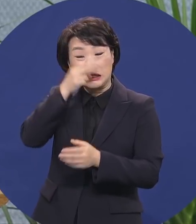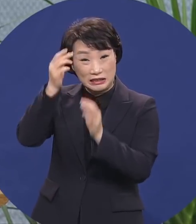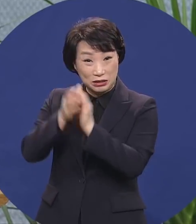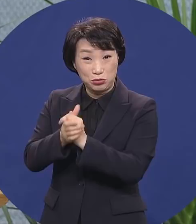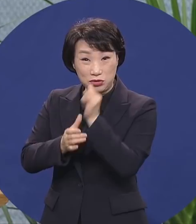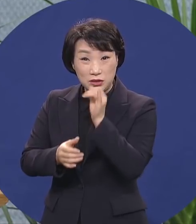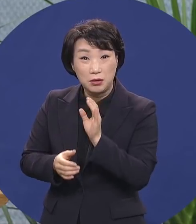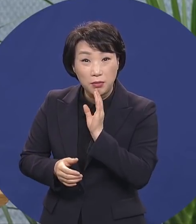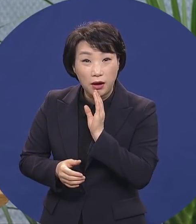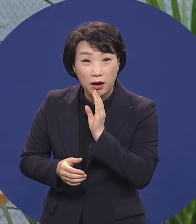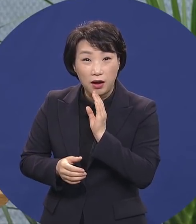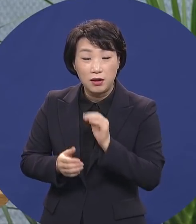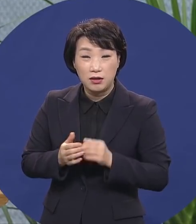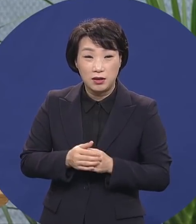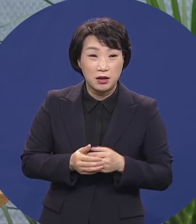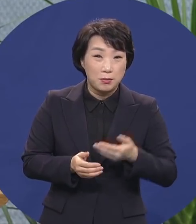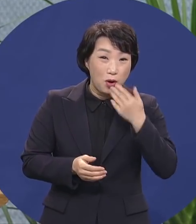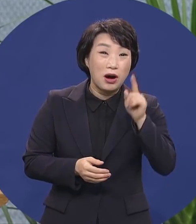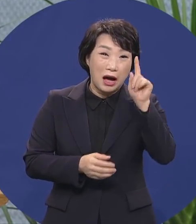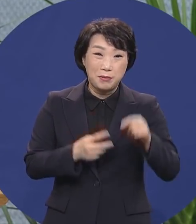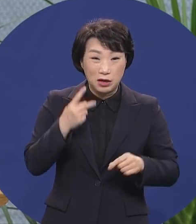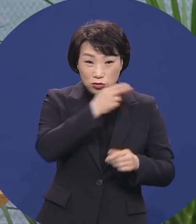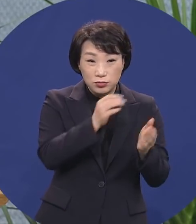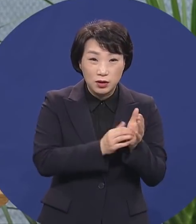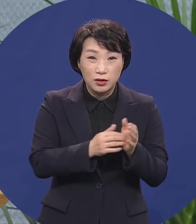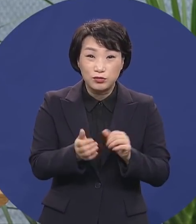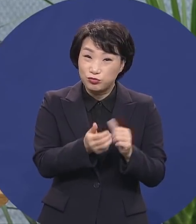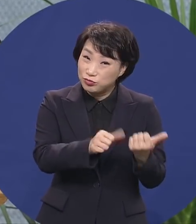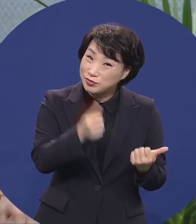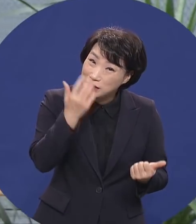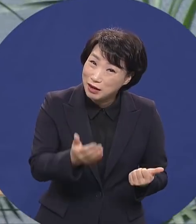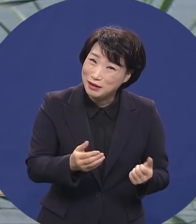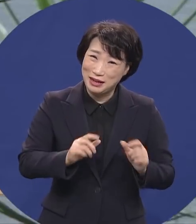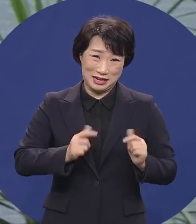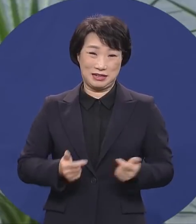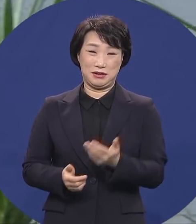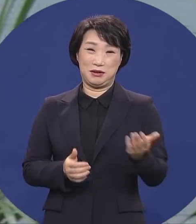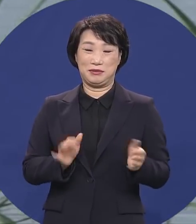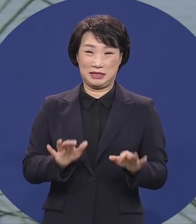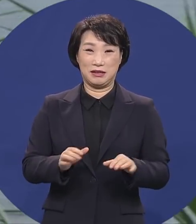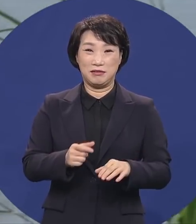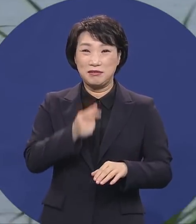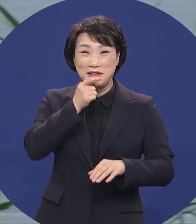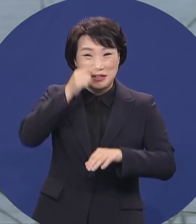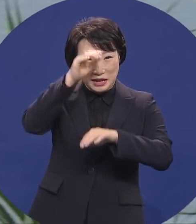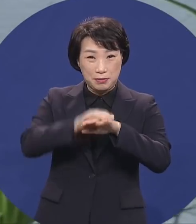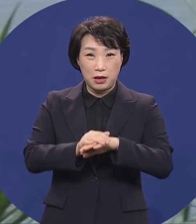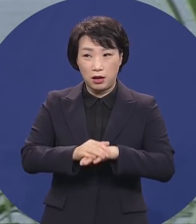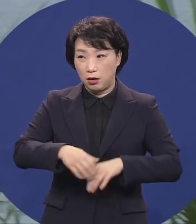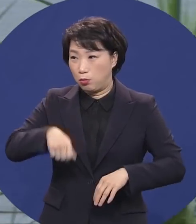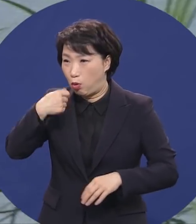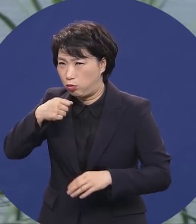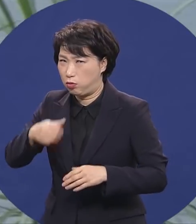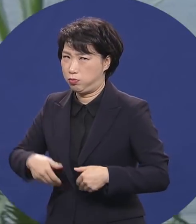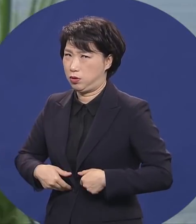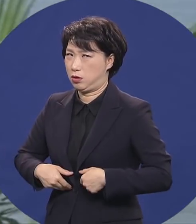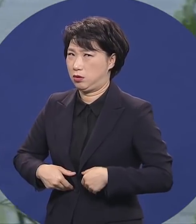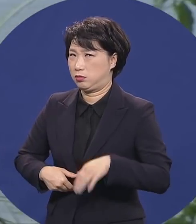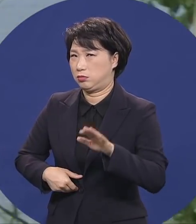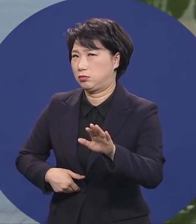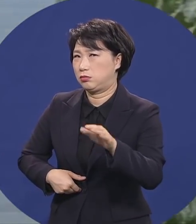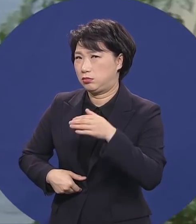금식했다는데, 밥 안 주고 굶는다고 죽겠어. 그래서 3일 예배도 밥 먹어야 되기 때문에 3일